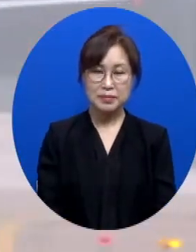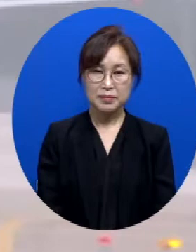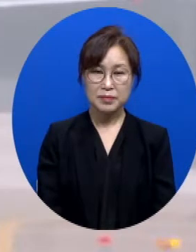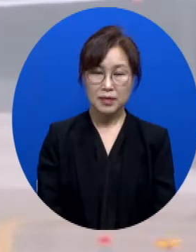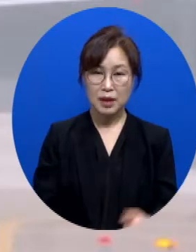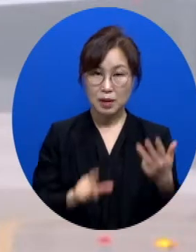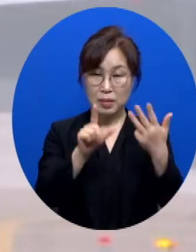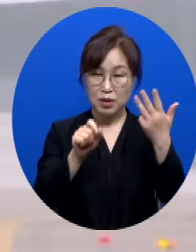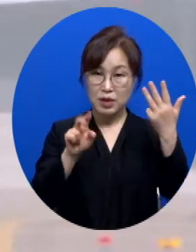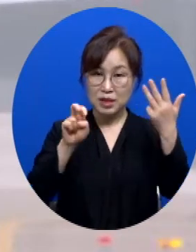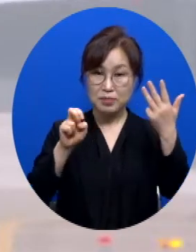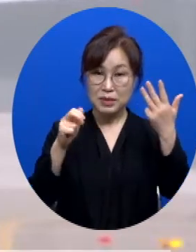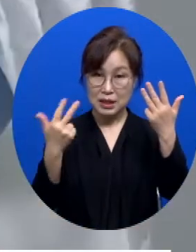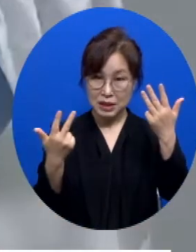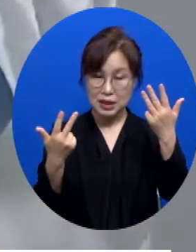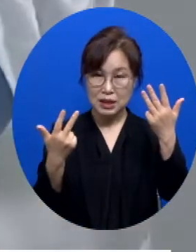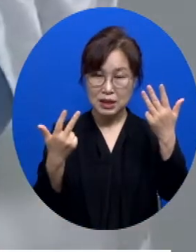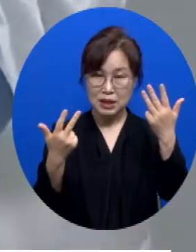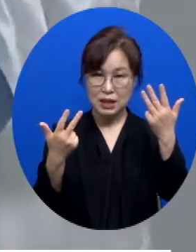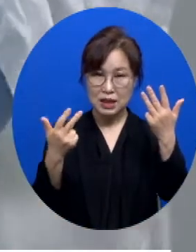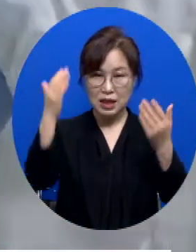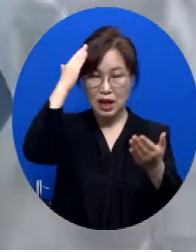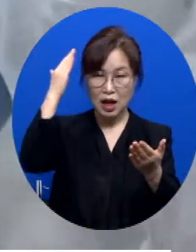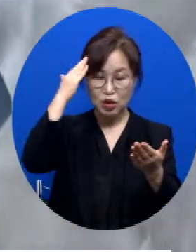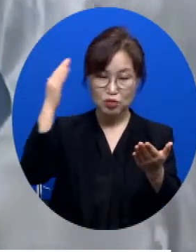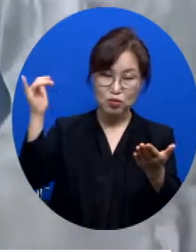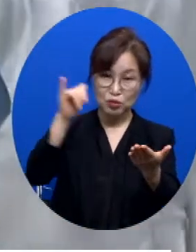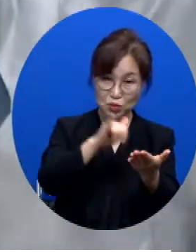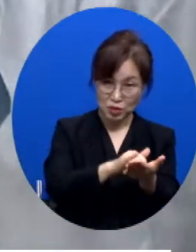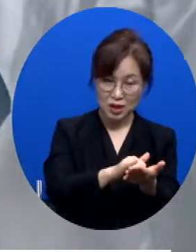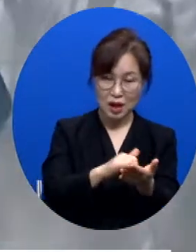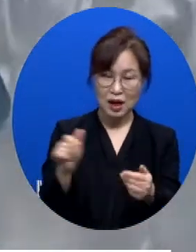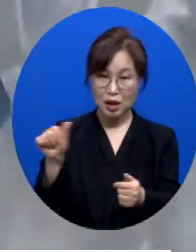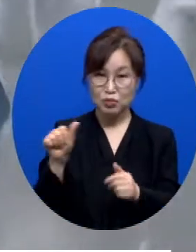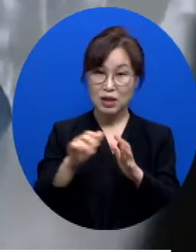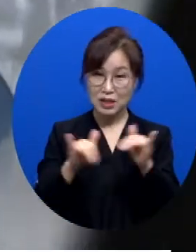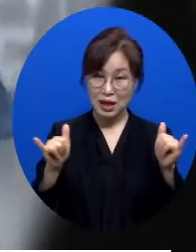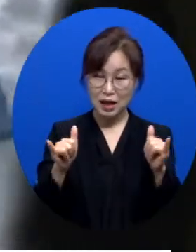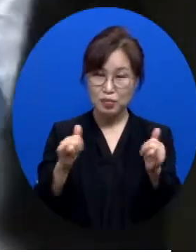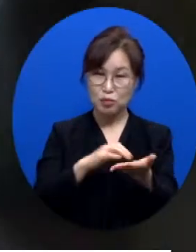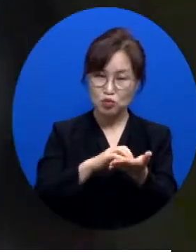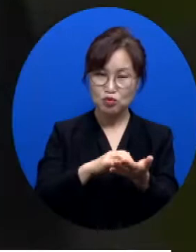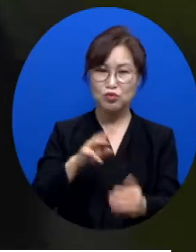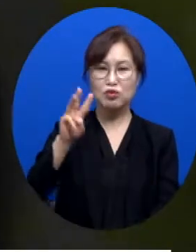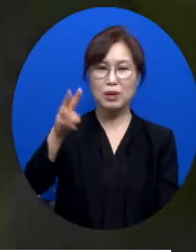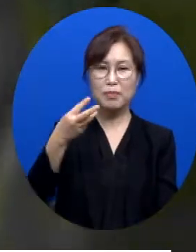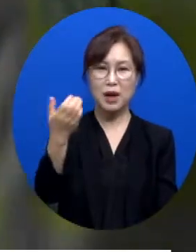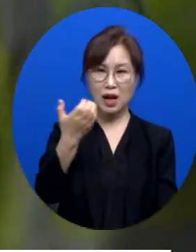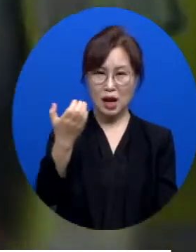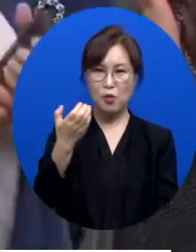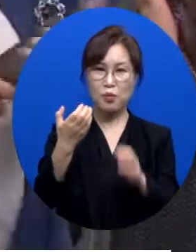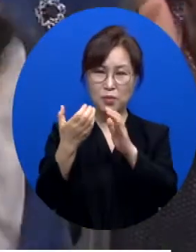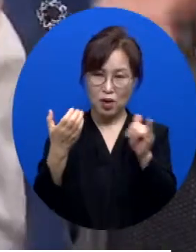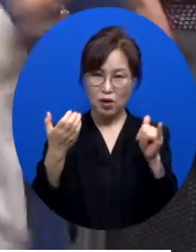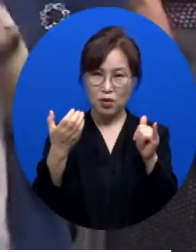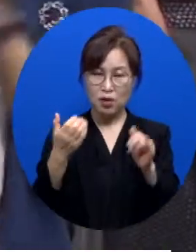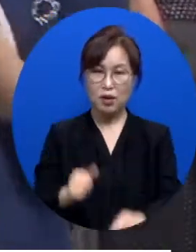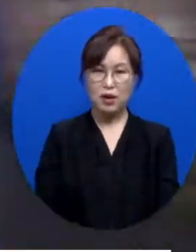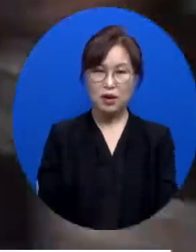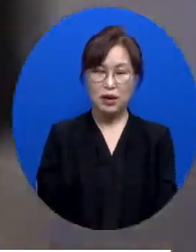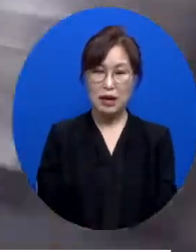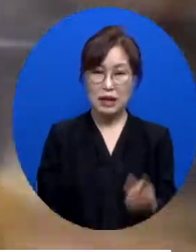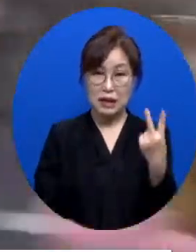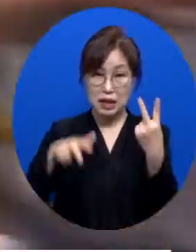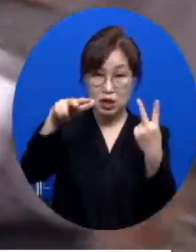27일 공무원 인재개발원에 입소한 아프간인들은 모두 390명입니다. 이들은 앞으로